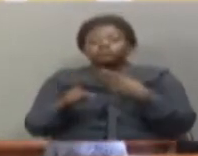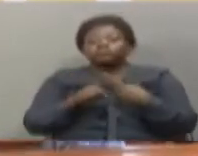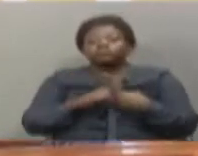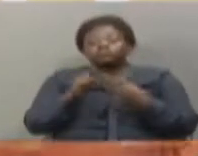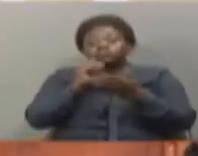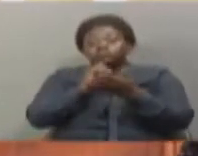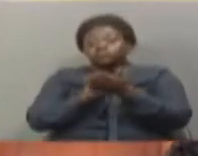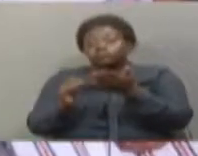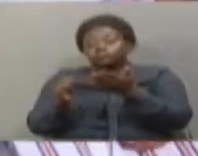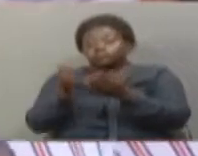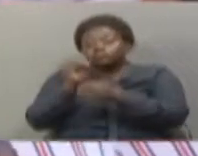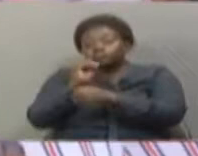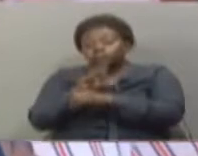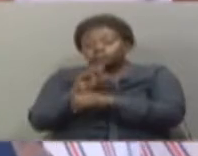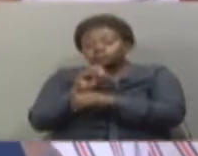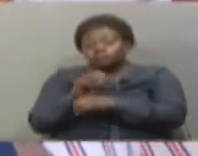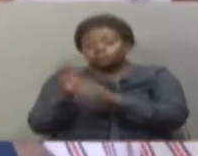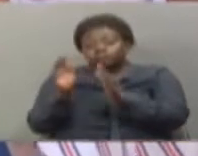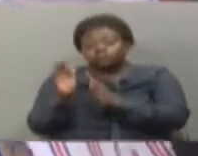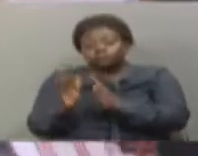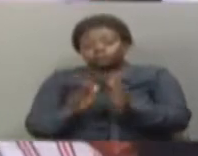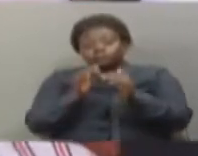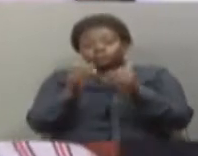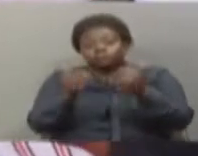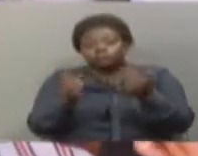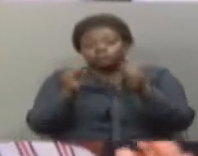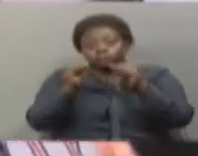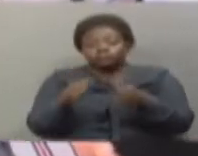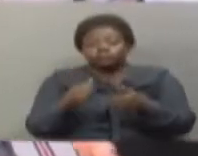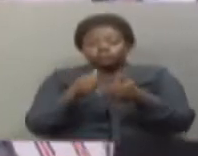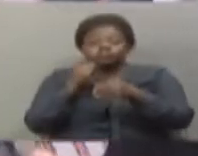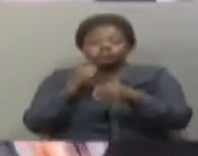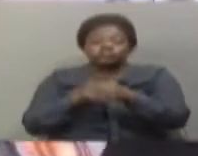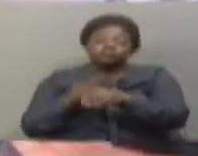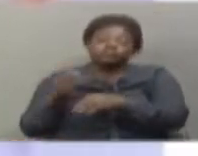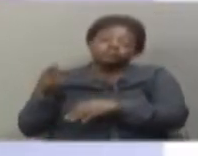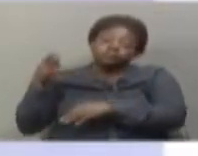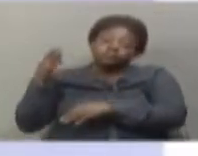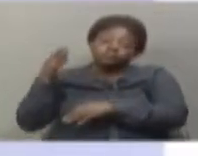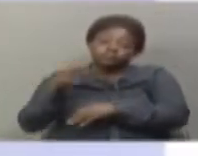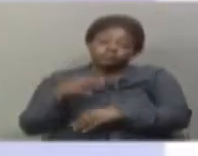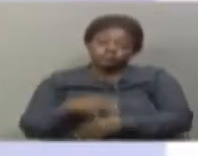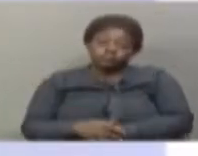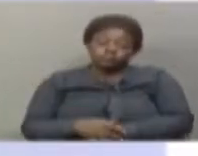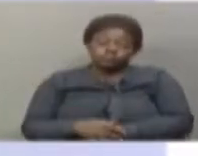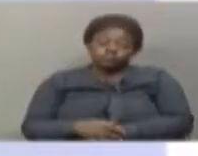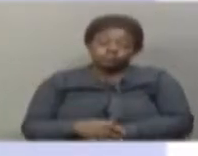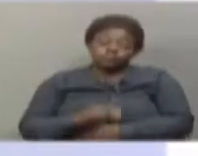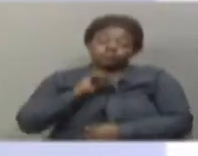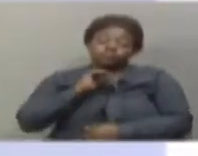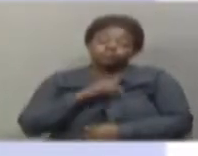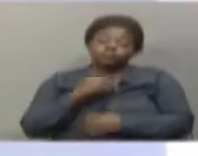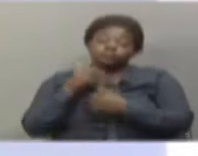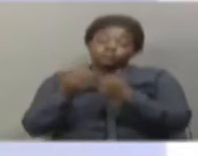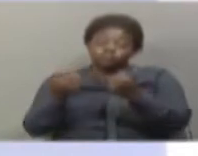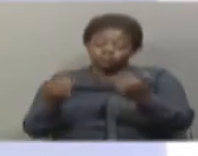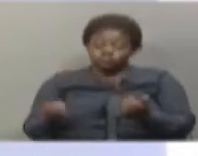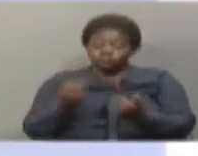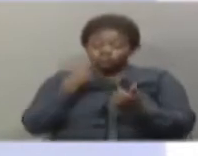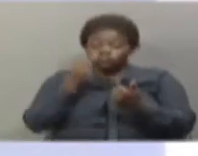akubiriza abazadde okuteekateeka abaana basobole okubayamba mu biseera eby'omu maaso. Abaana baffe be